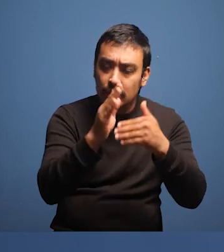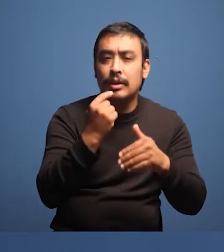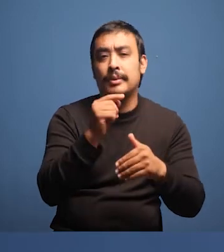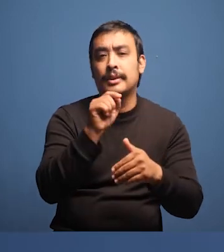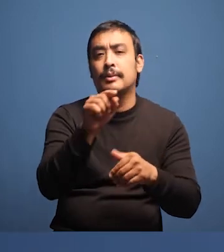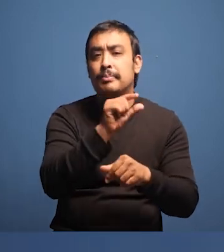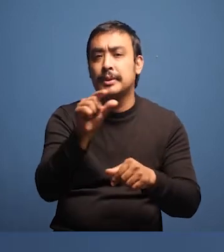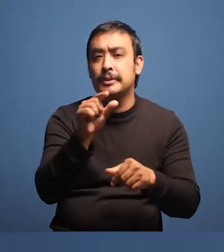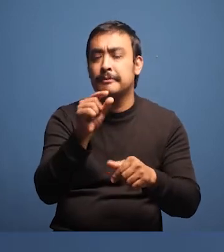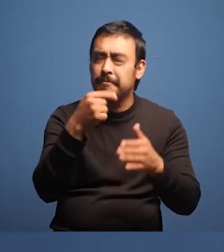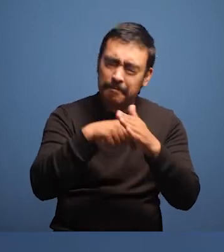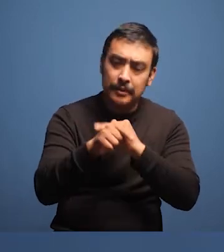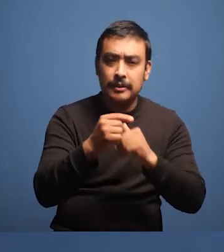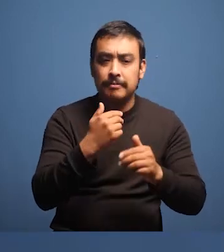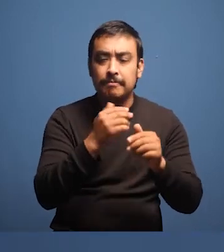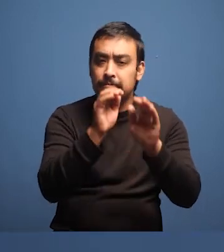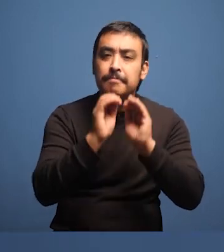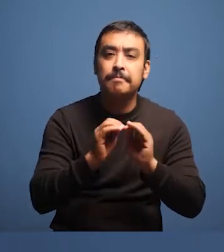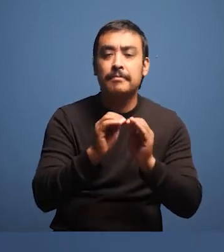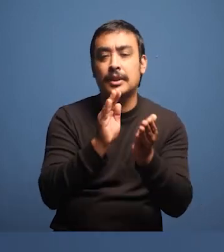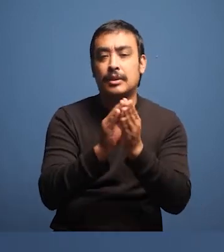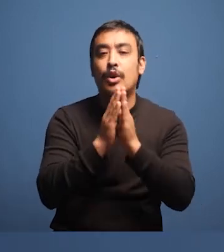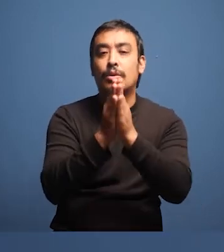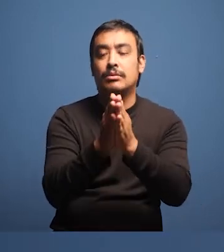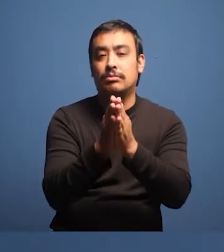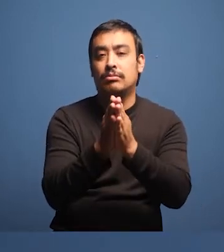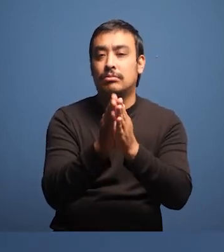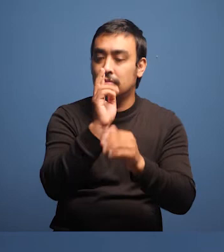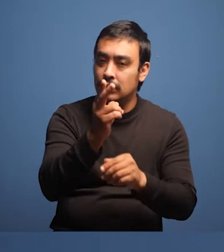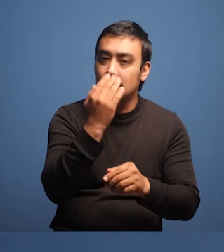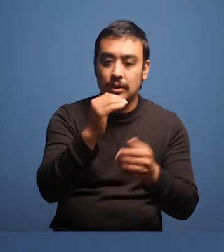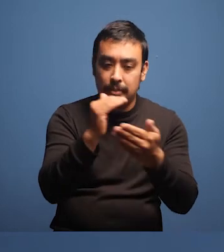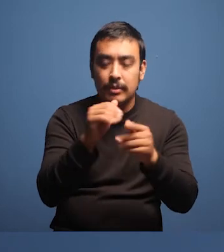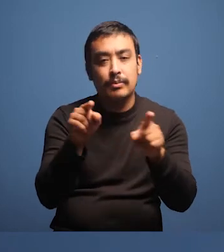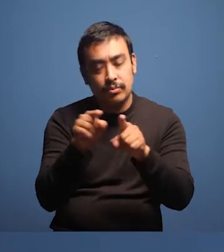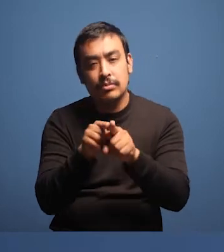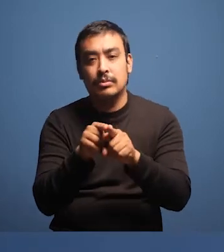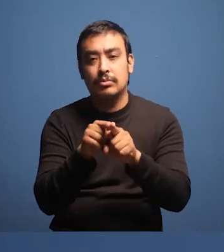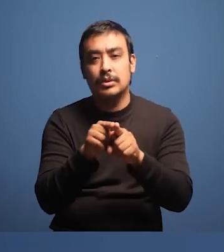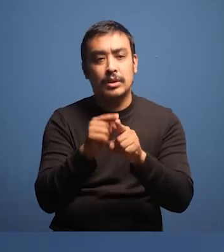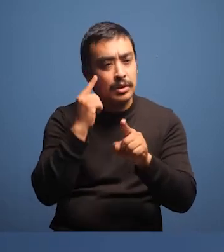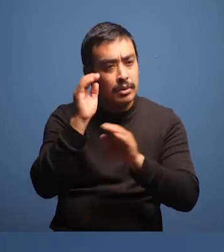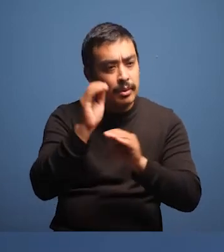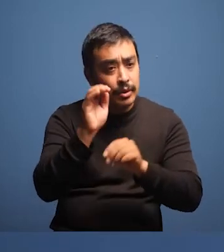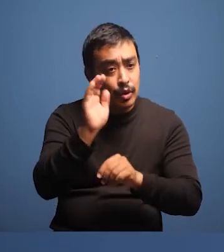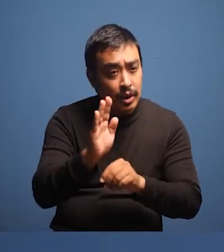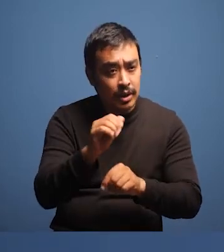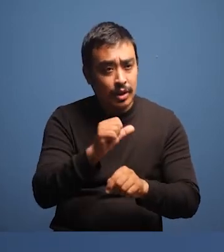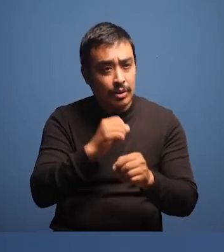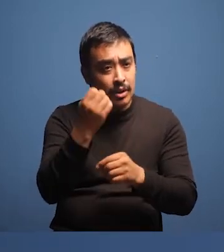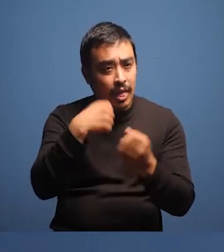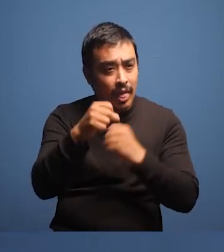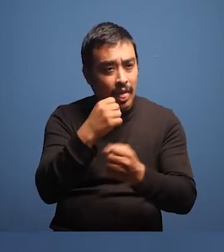त्यसबारे एकदमै चासो राख्नुहोला भन्ने अनुरोध गर्न चाहे, ताकि तपाईँको बालबालिकालाई चाहिँ सम्भावित हुन सक्ने यौन दुर्व्यवहारबाट